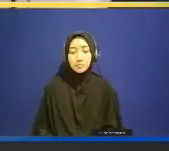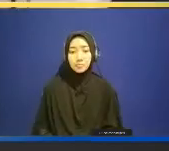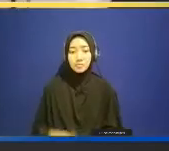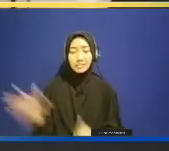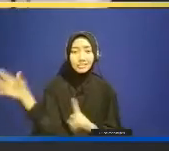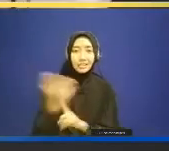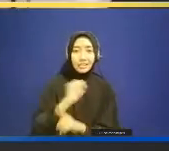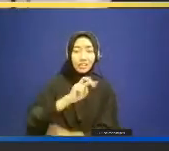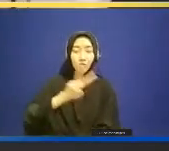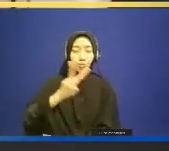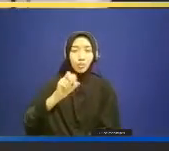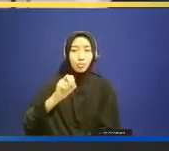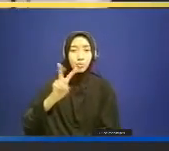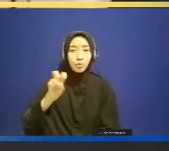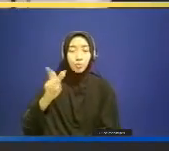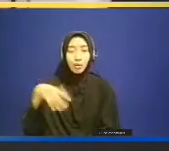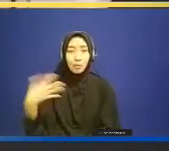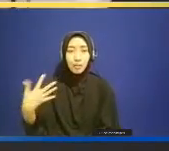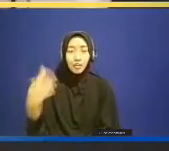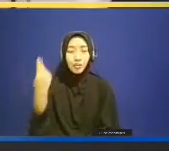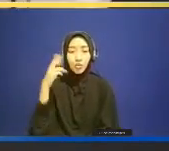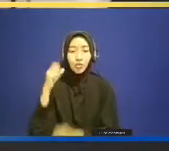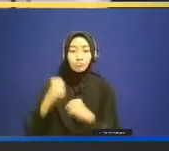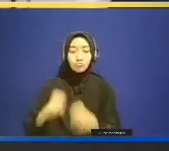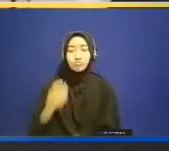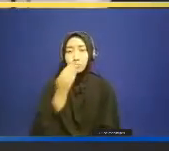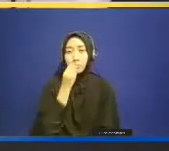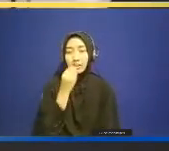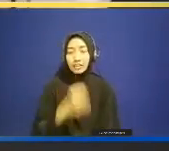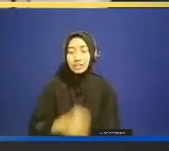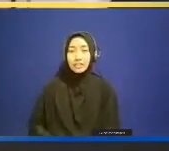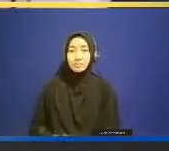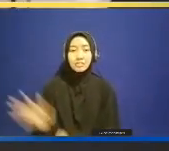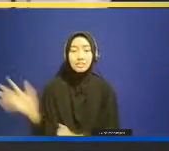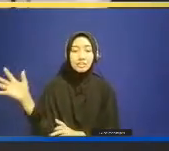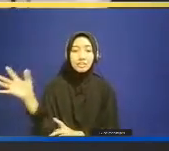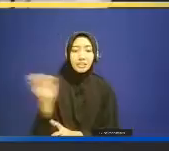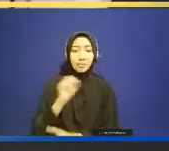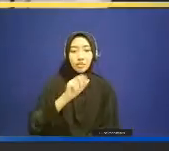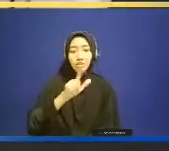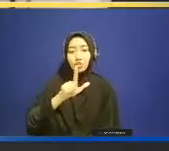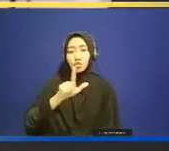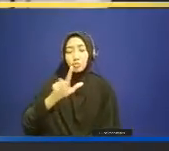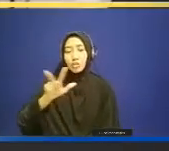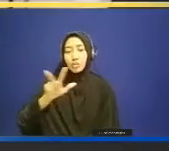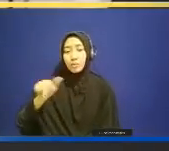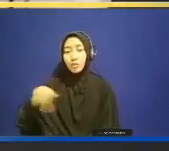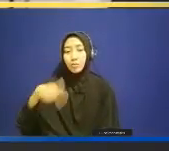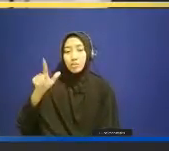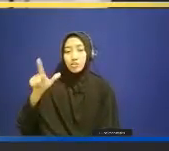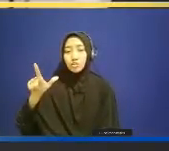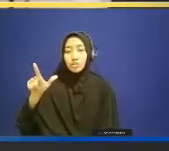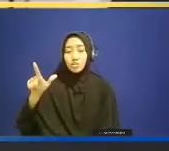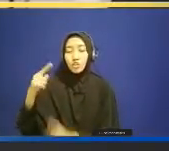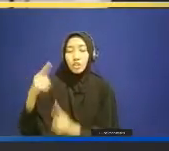Tahun 2022 itu adalah untuk ketahanan pangan yang mencapai sekitar 78,79